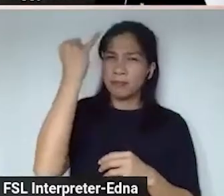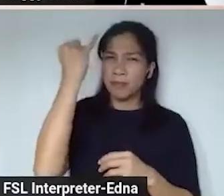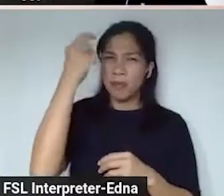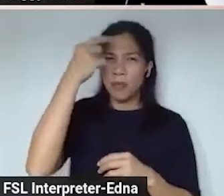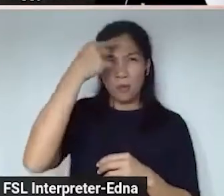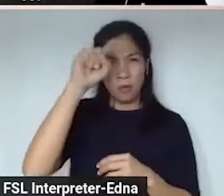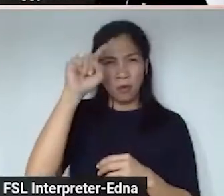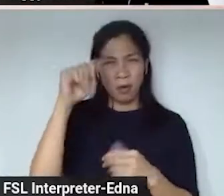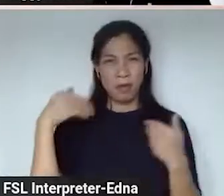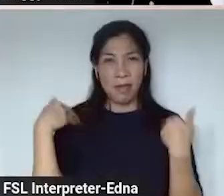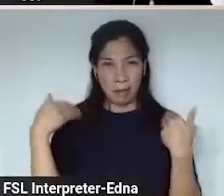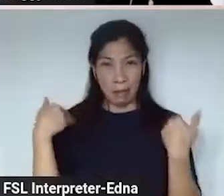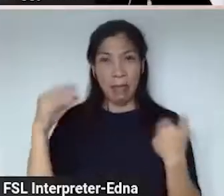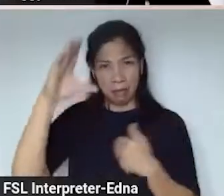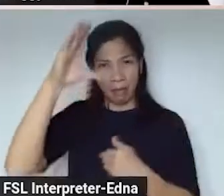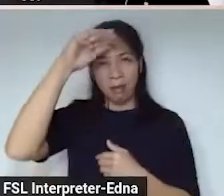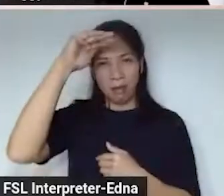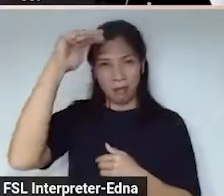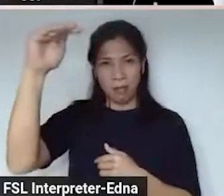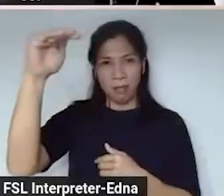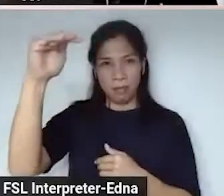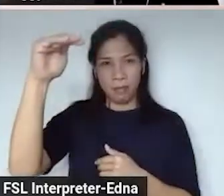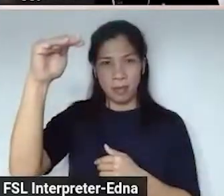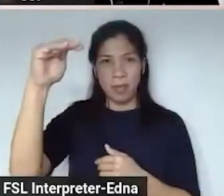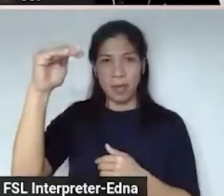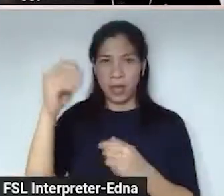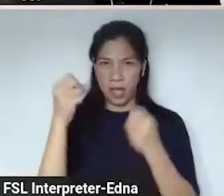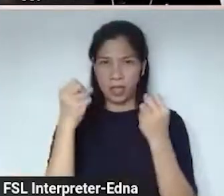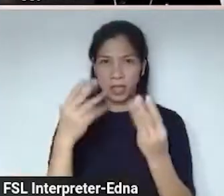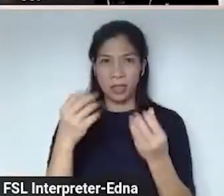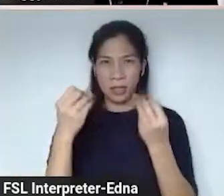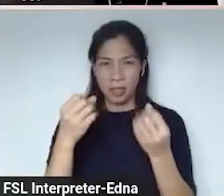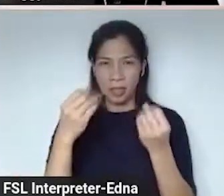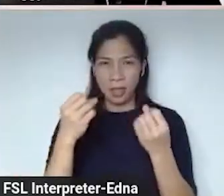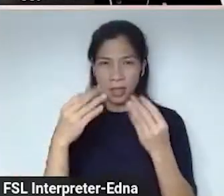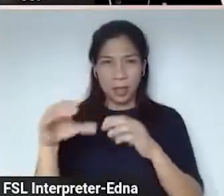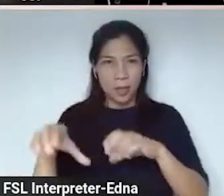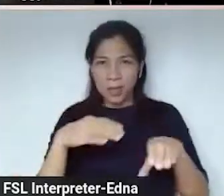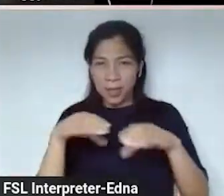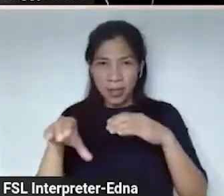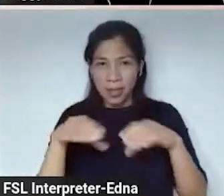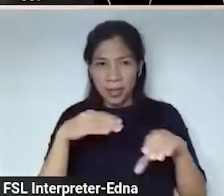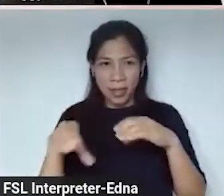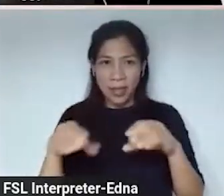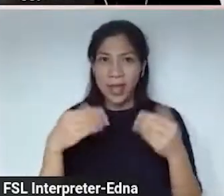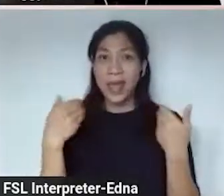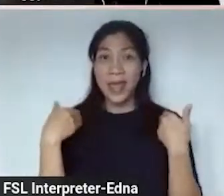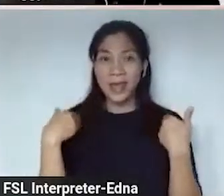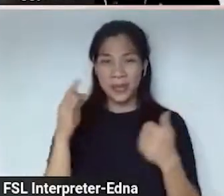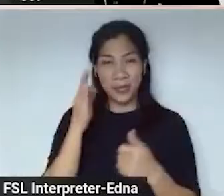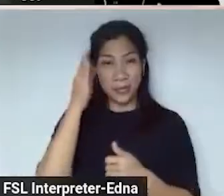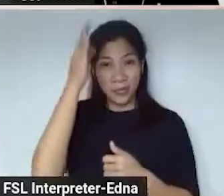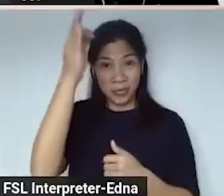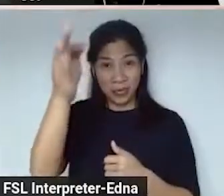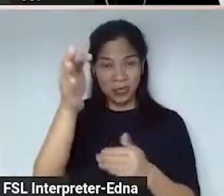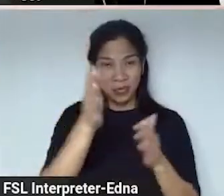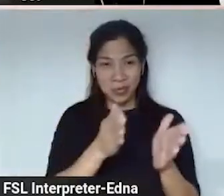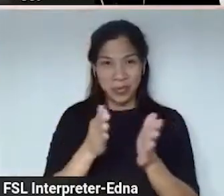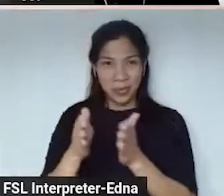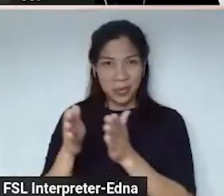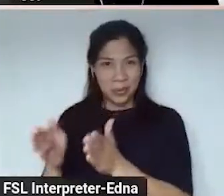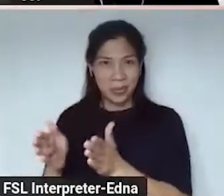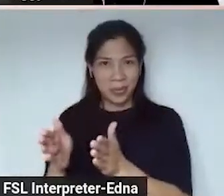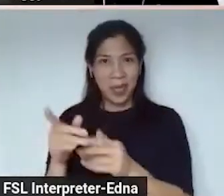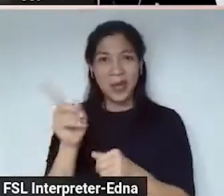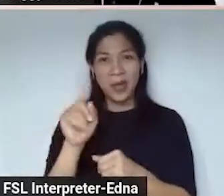man na may ang daming, yun yung panahon na marami ka ng future plans eh. Anong gagawin mo sa college? Ano yung iti-take